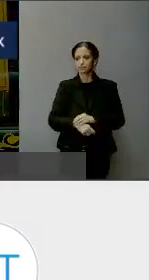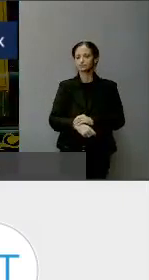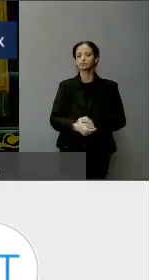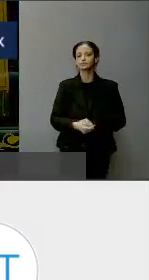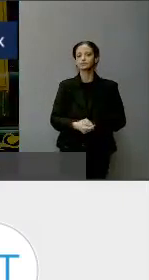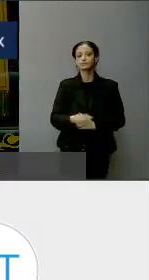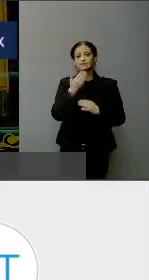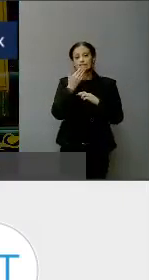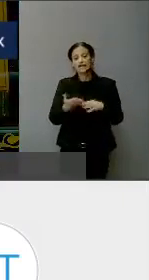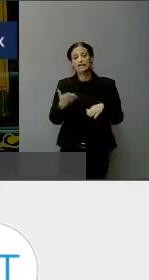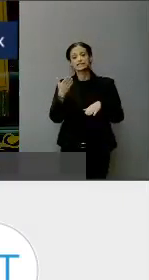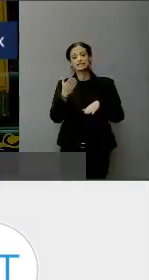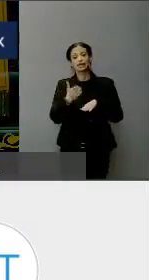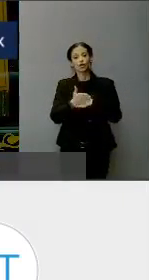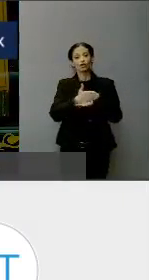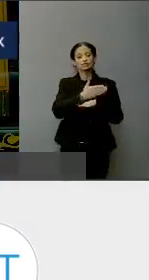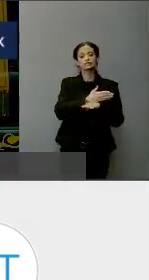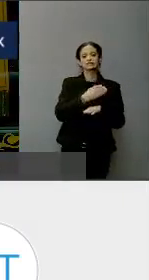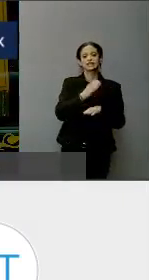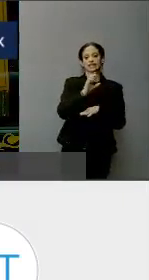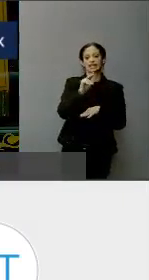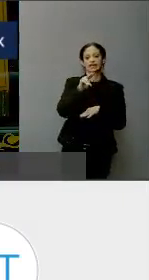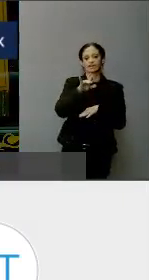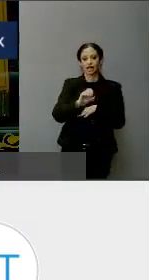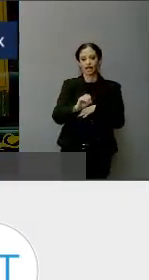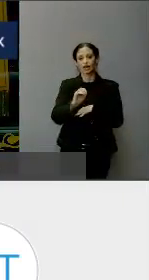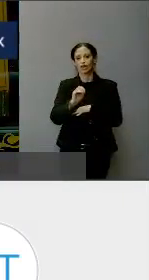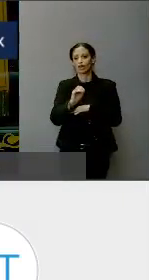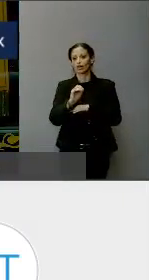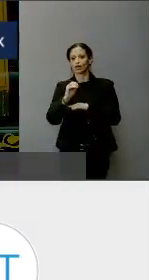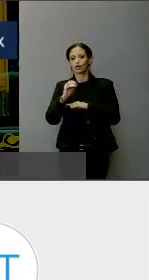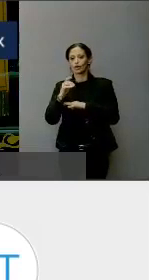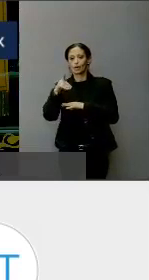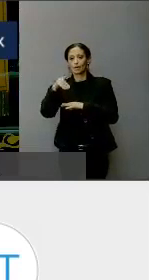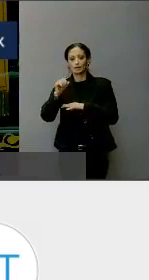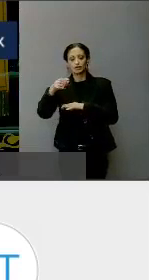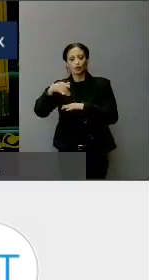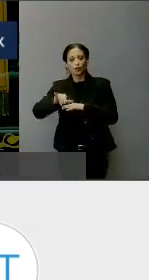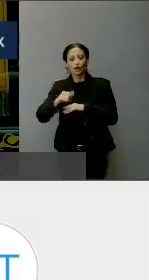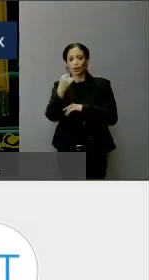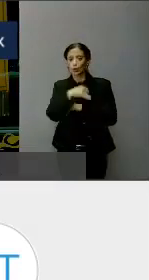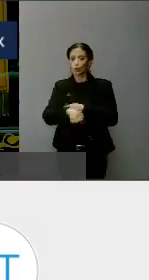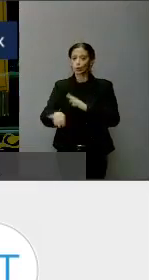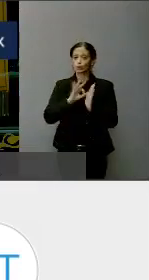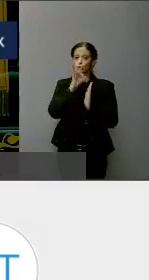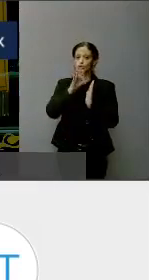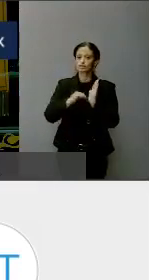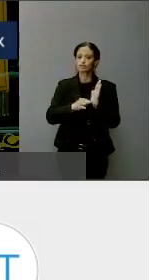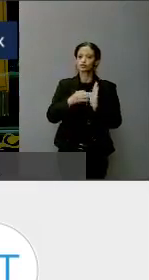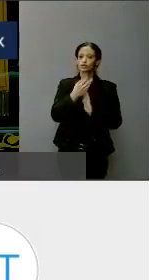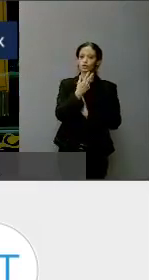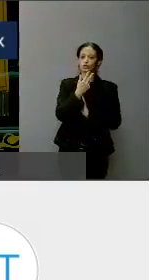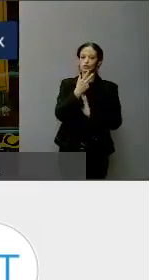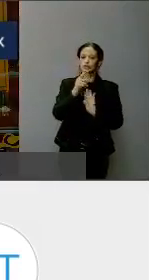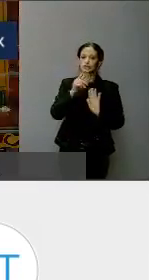crivello il pignone ultimo ordine del giorno consigliere giordano numero 37 prego alle la parola